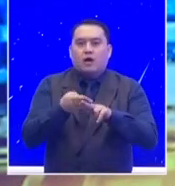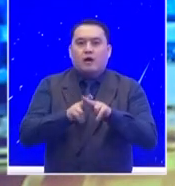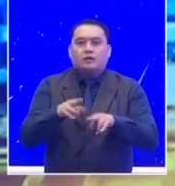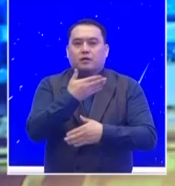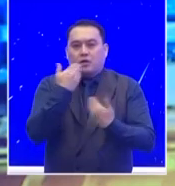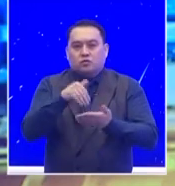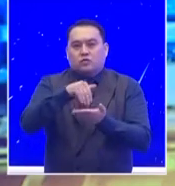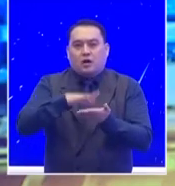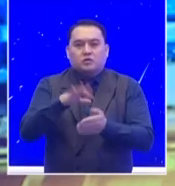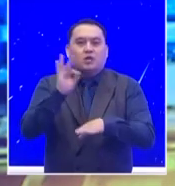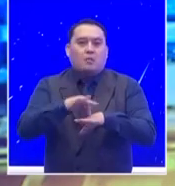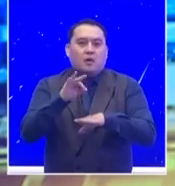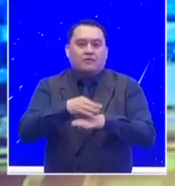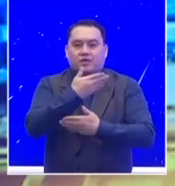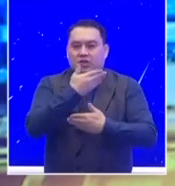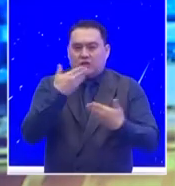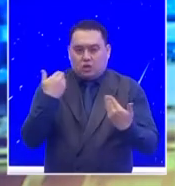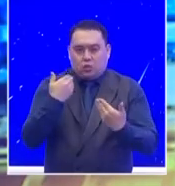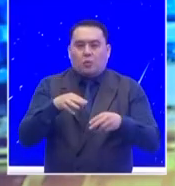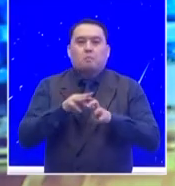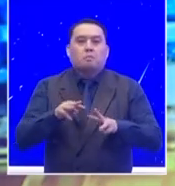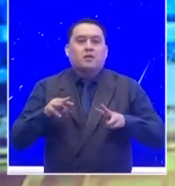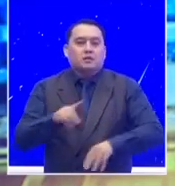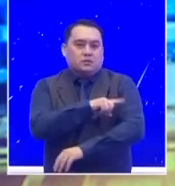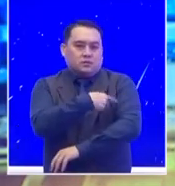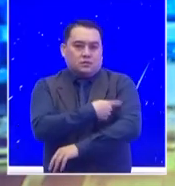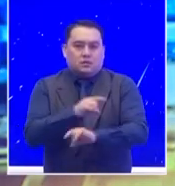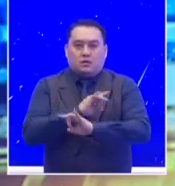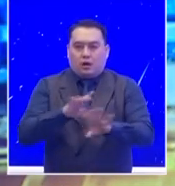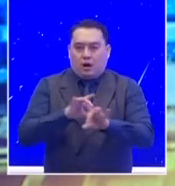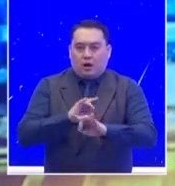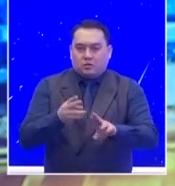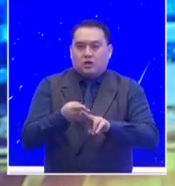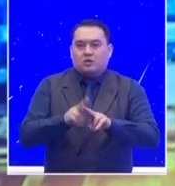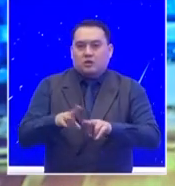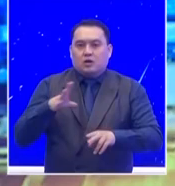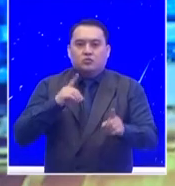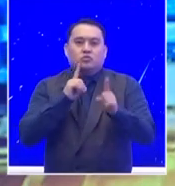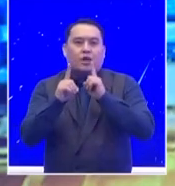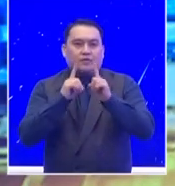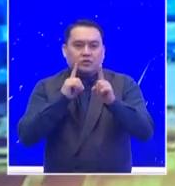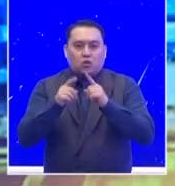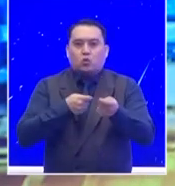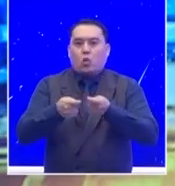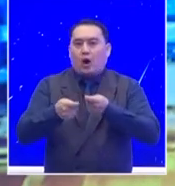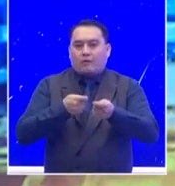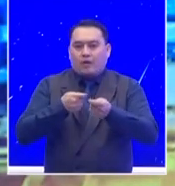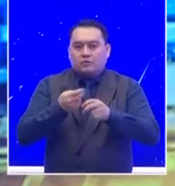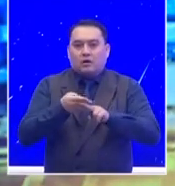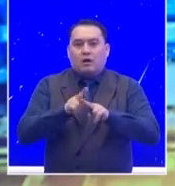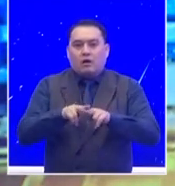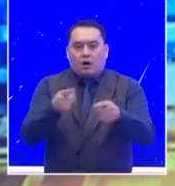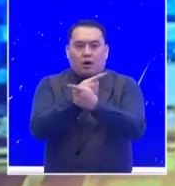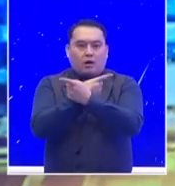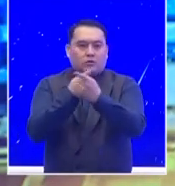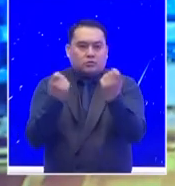нет зарегистрированных случаев заражения коронавирусом, заявил министр здравоохранения Ельжан Биртанов на заседании